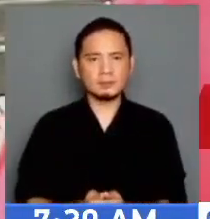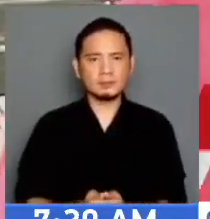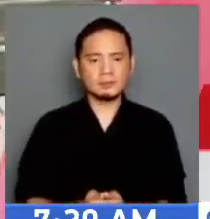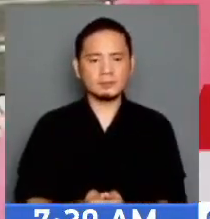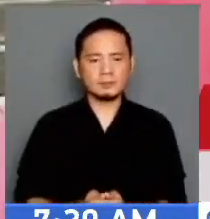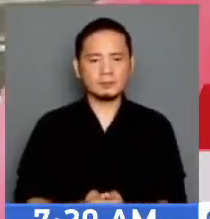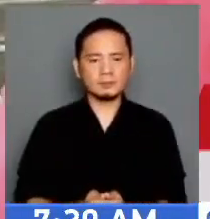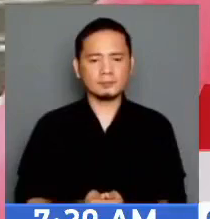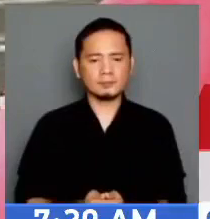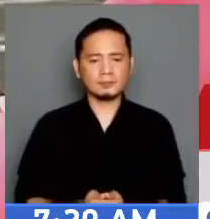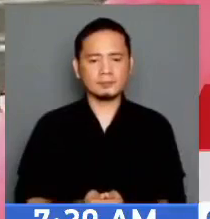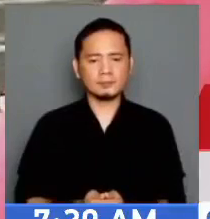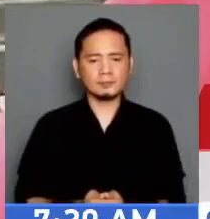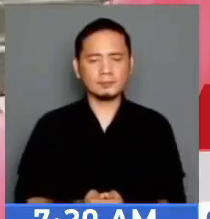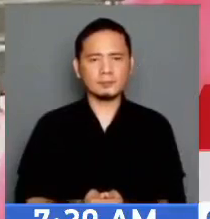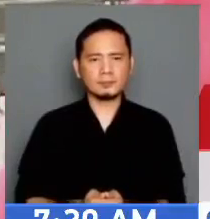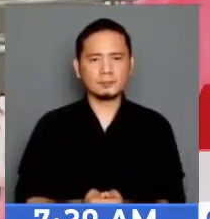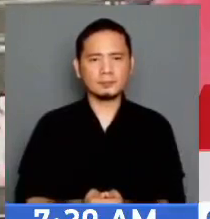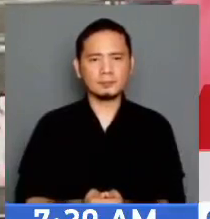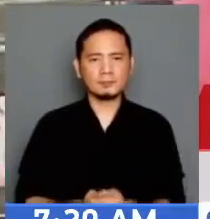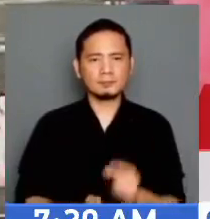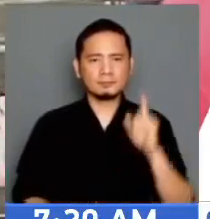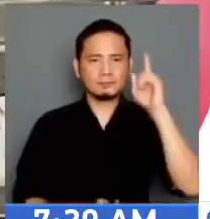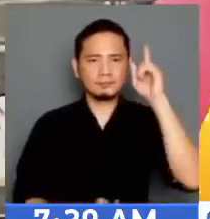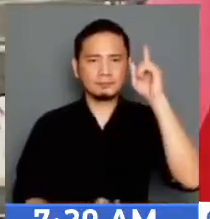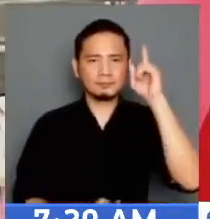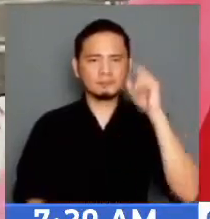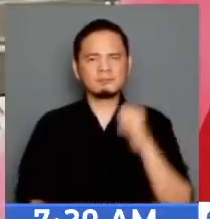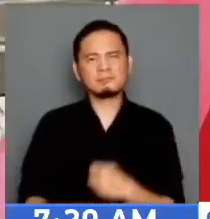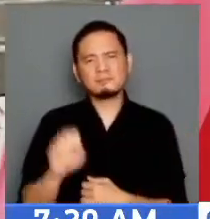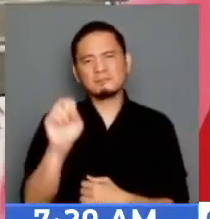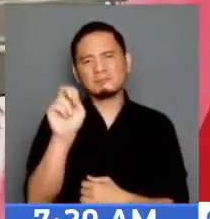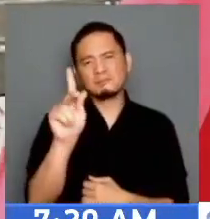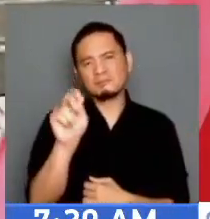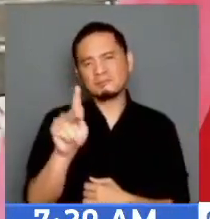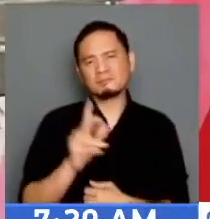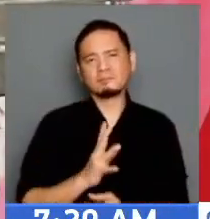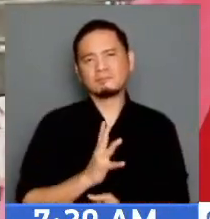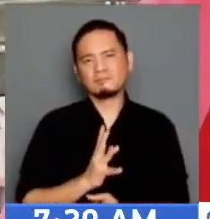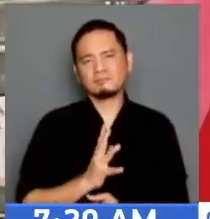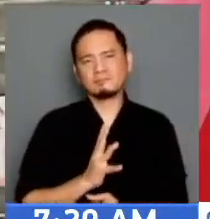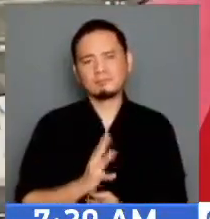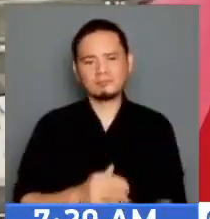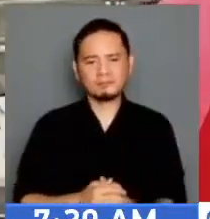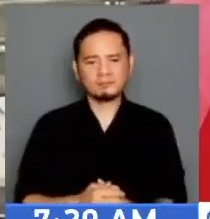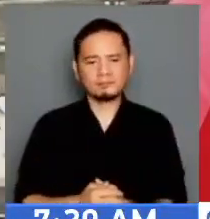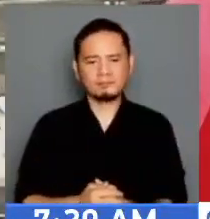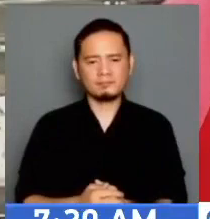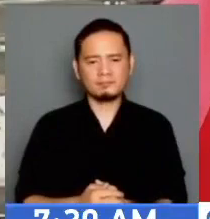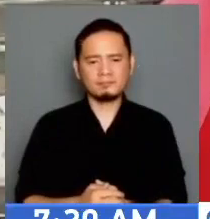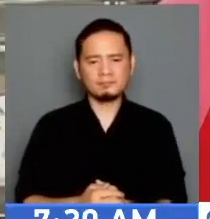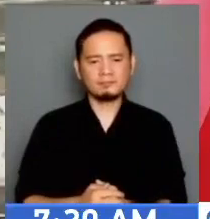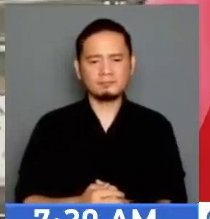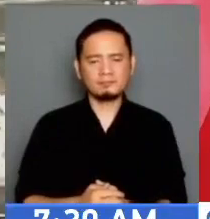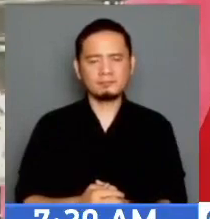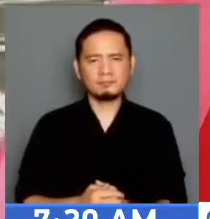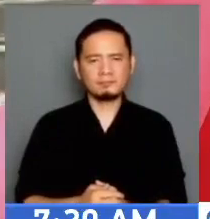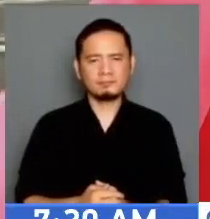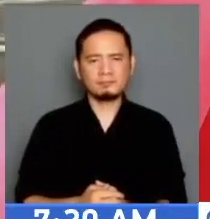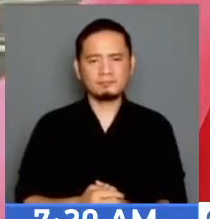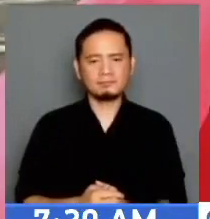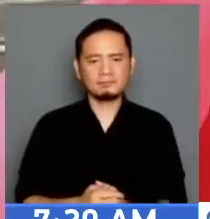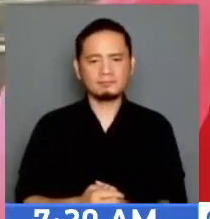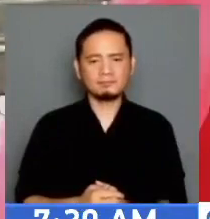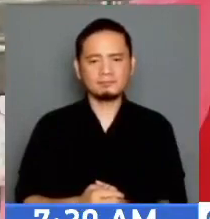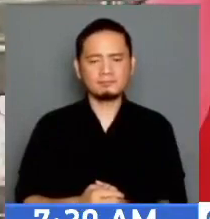Medyo okay naman kasi sulit naman sa ano, kasi di pa naman nagbabago yung mga ano niya.